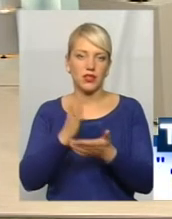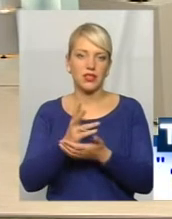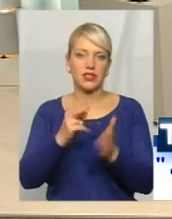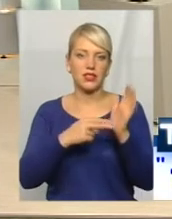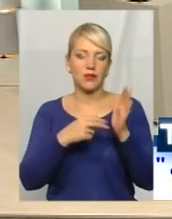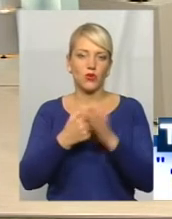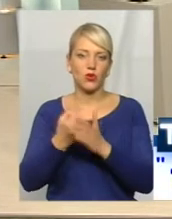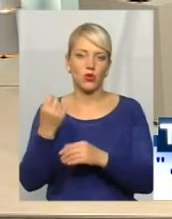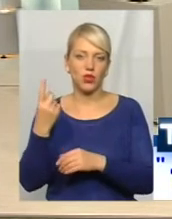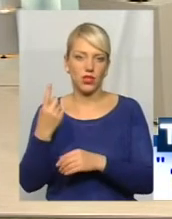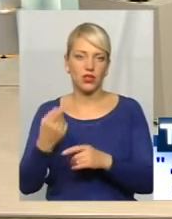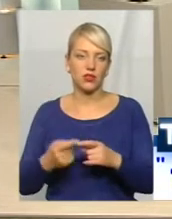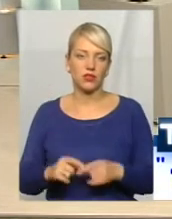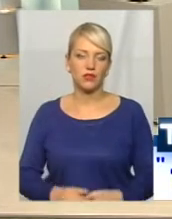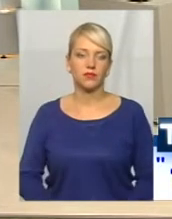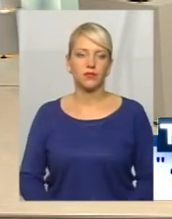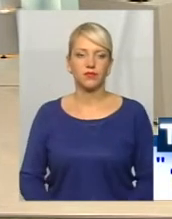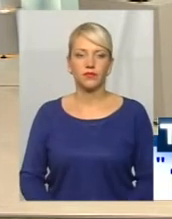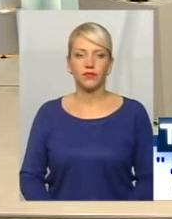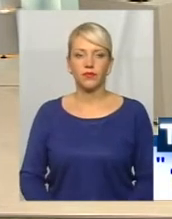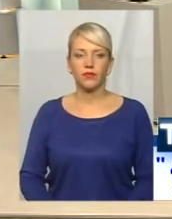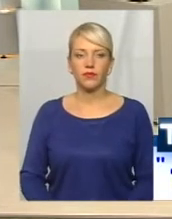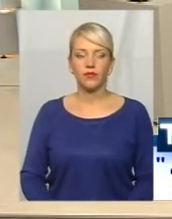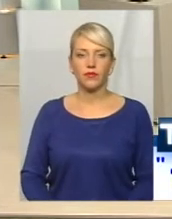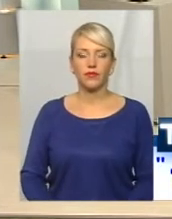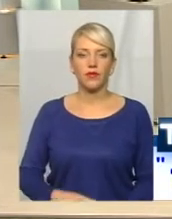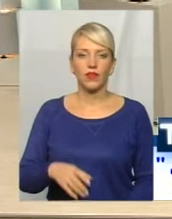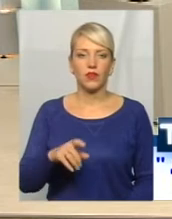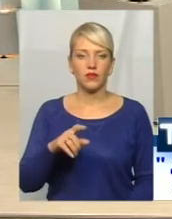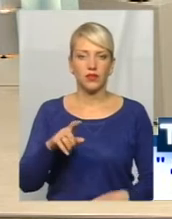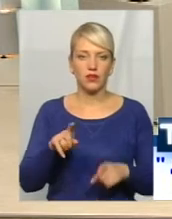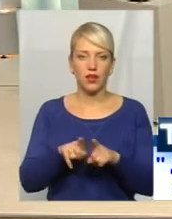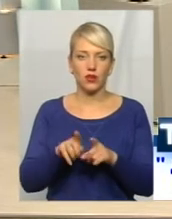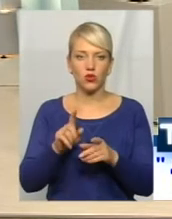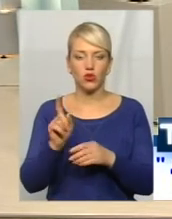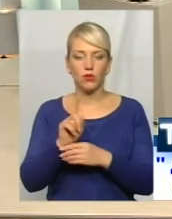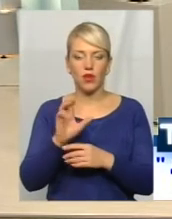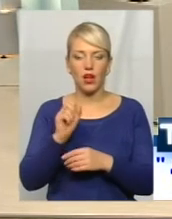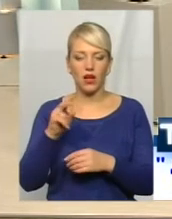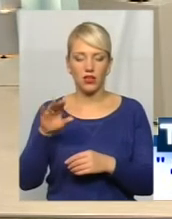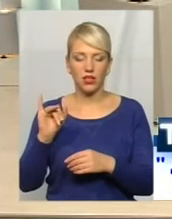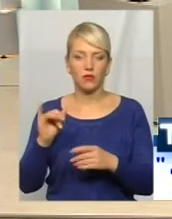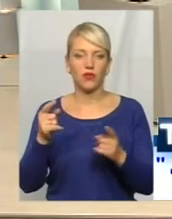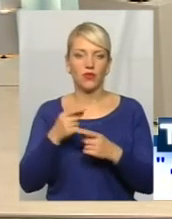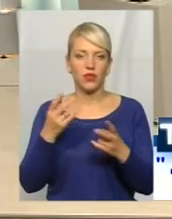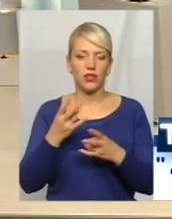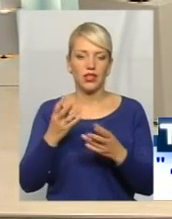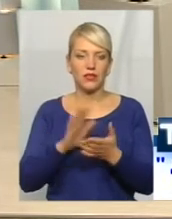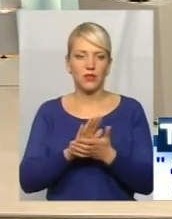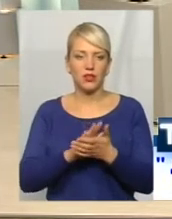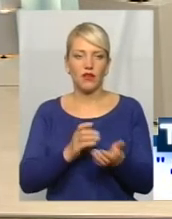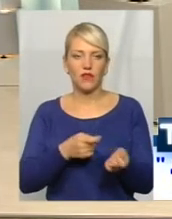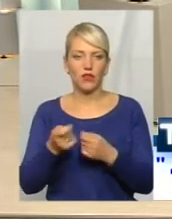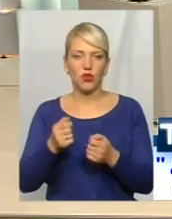– це підзаконні акти, нормативні документи. Нормативними документами також є визначено те, що сміття повинно вивозитись в такому